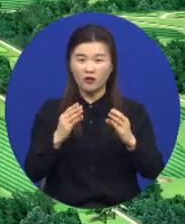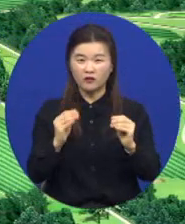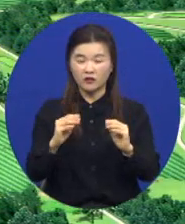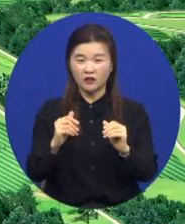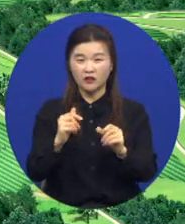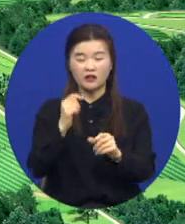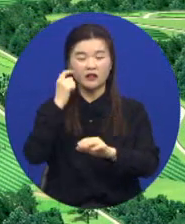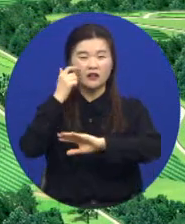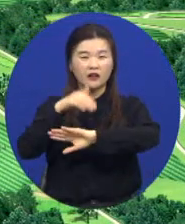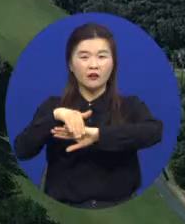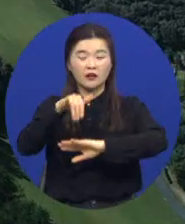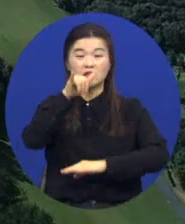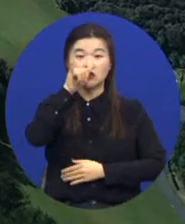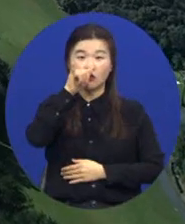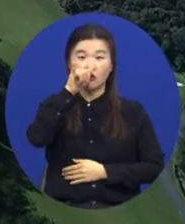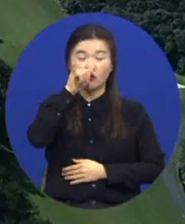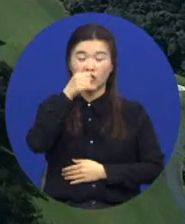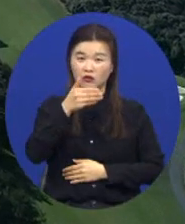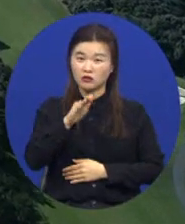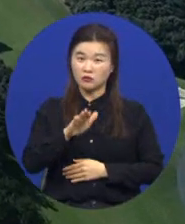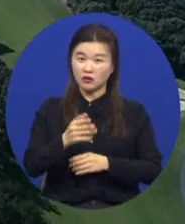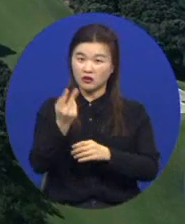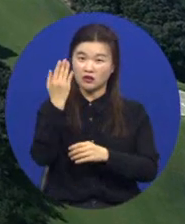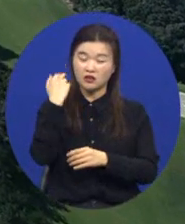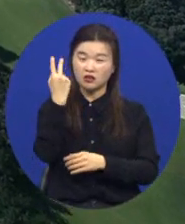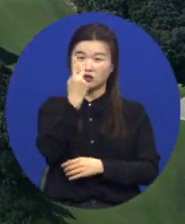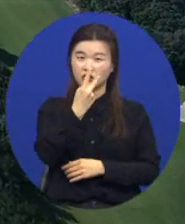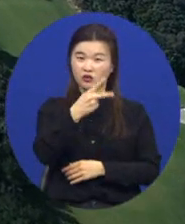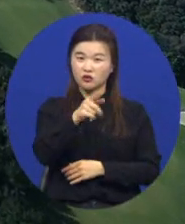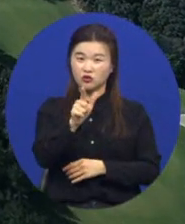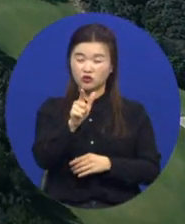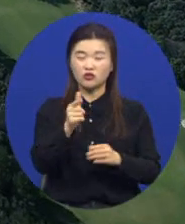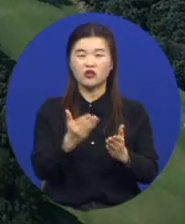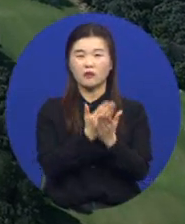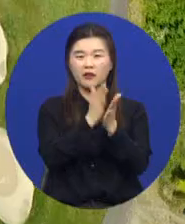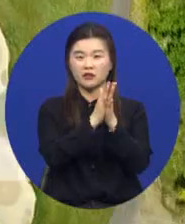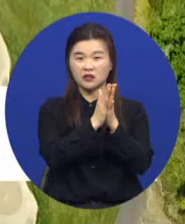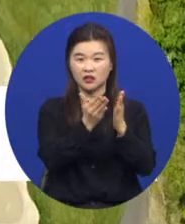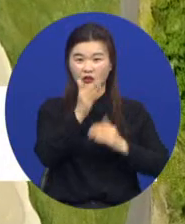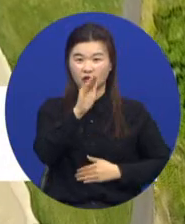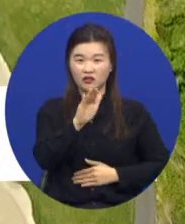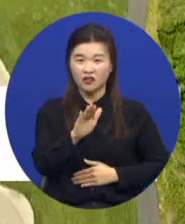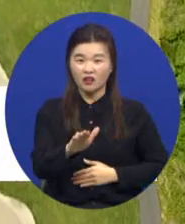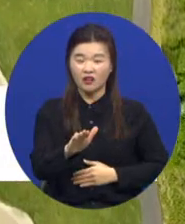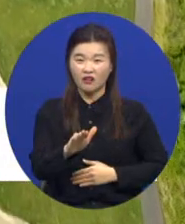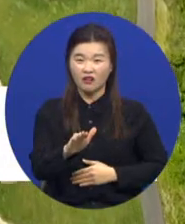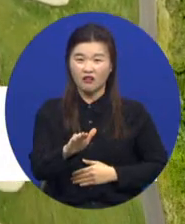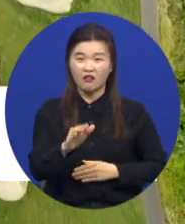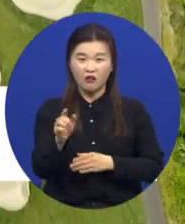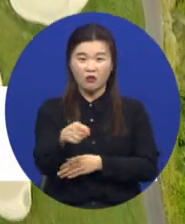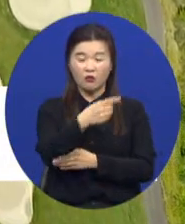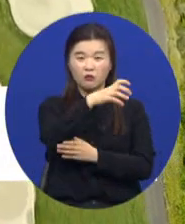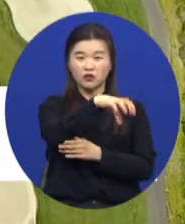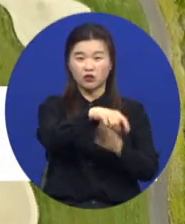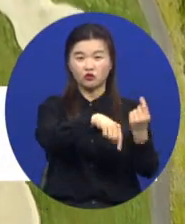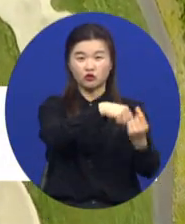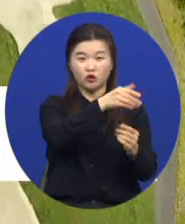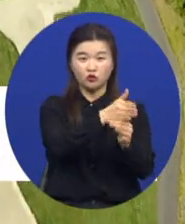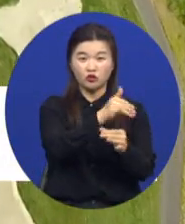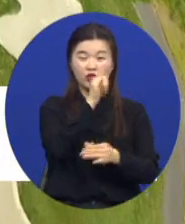계획돼 씁니다 재난 2006년 개발 사업이 시작된 이후 세인트포 콜 부장은 운영되고